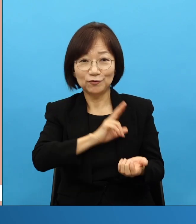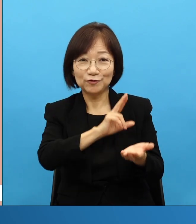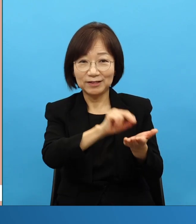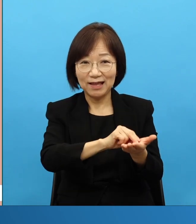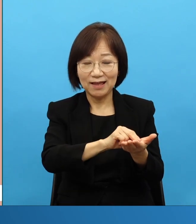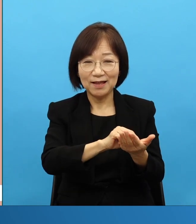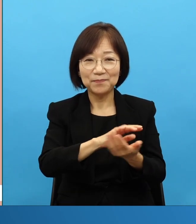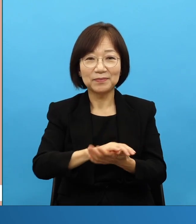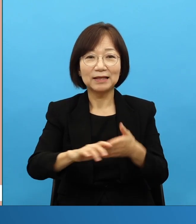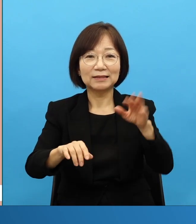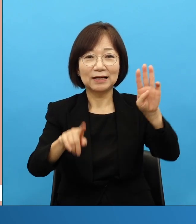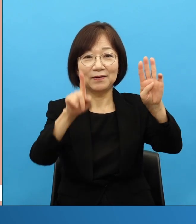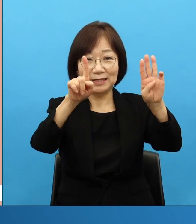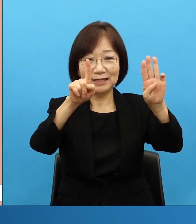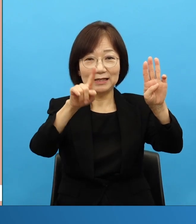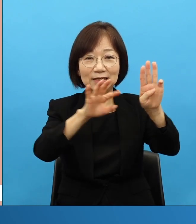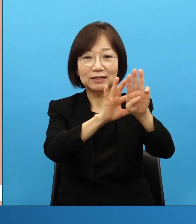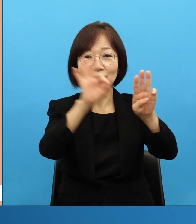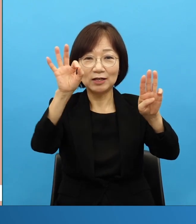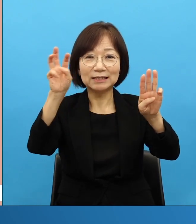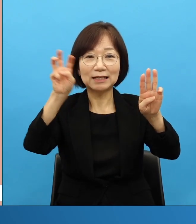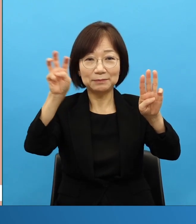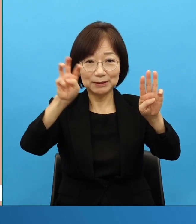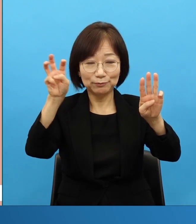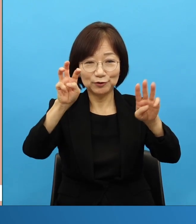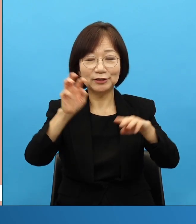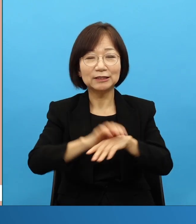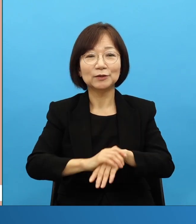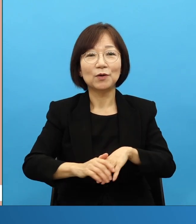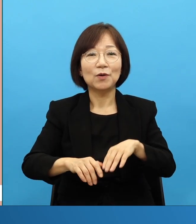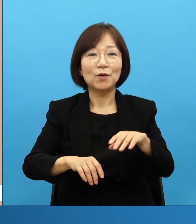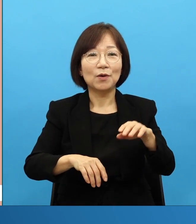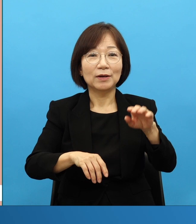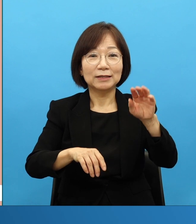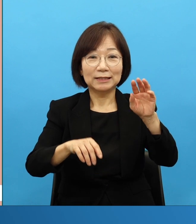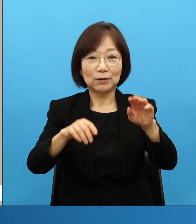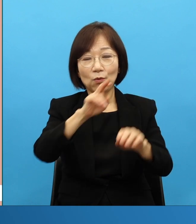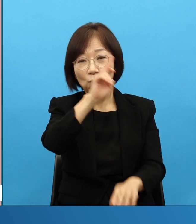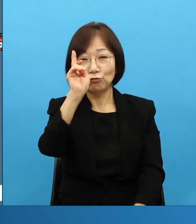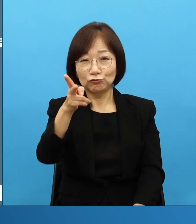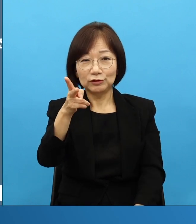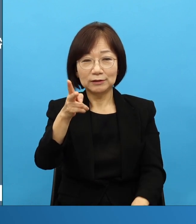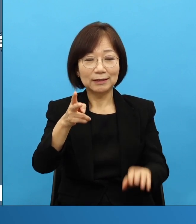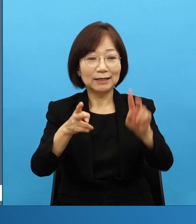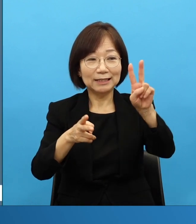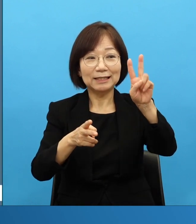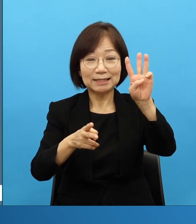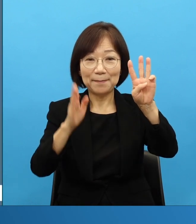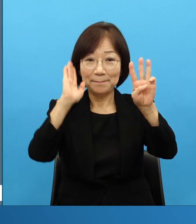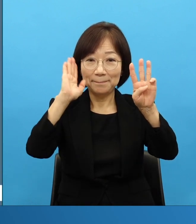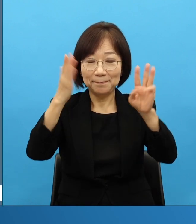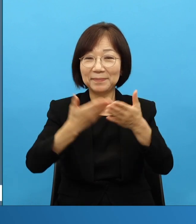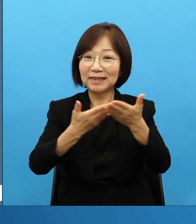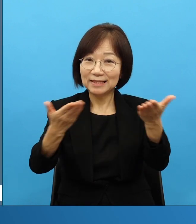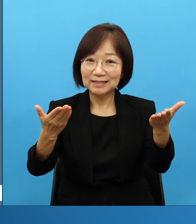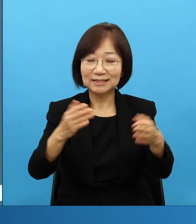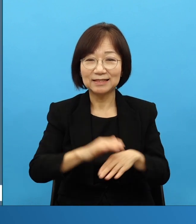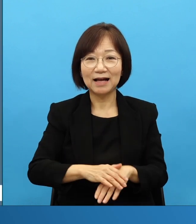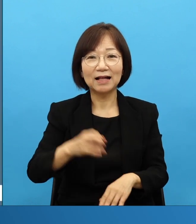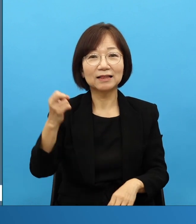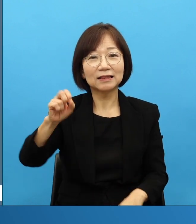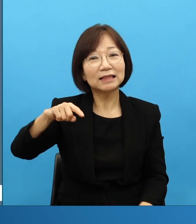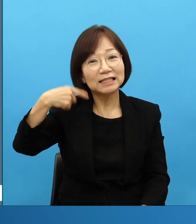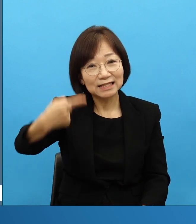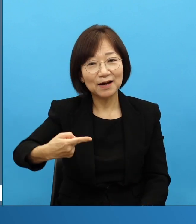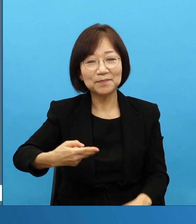10시 30분에 1강, 오후 2시에 2강과 3강 메시지가 선포됩니다. 이어 의료법률